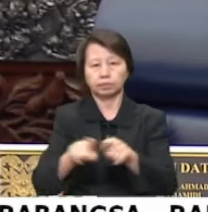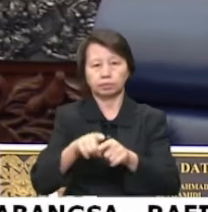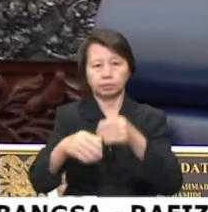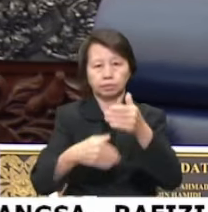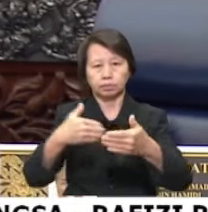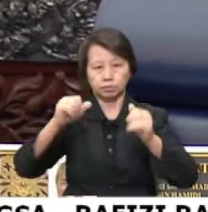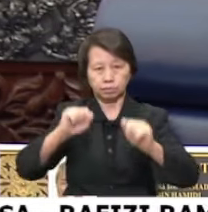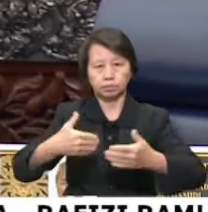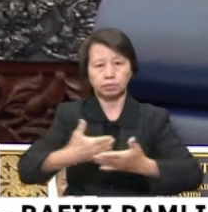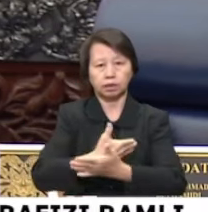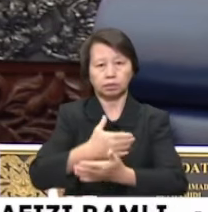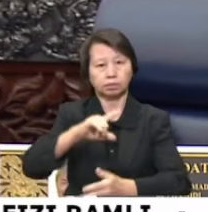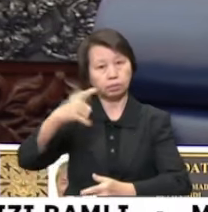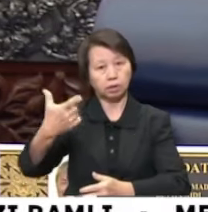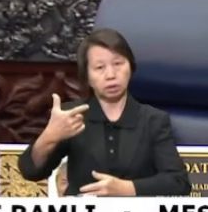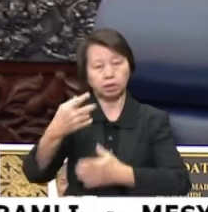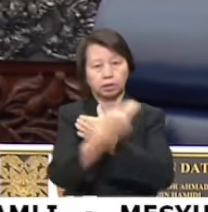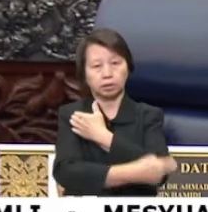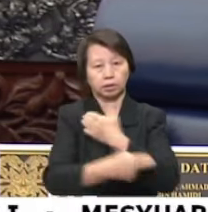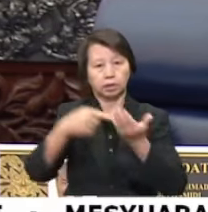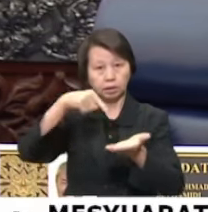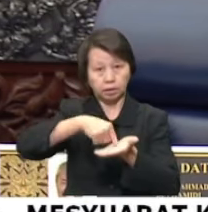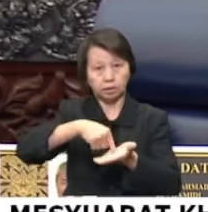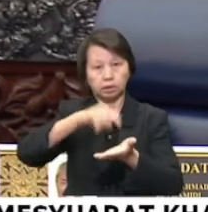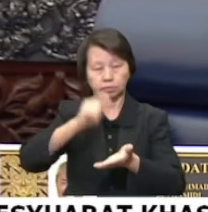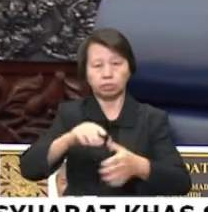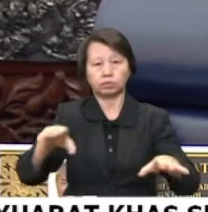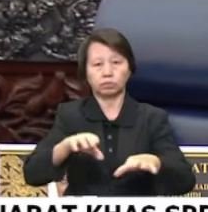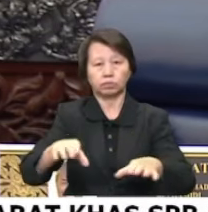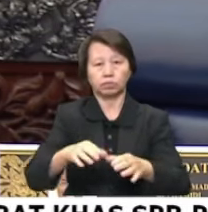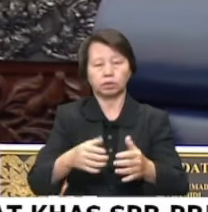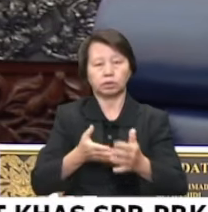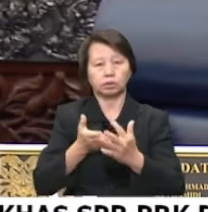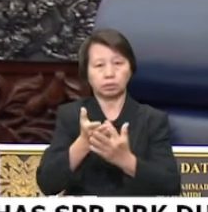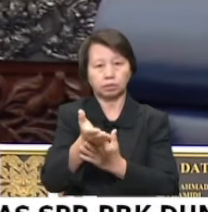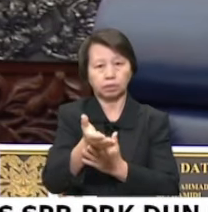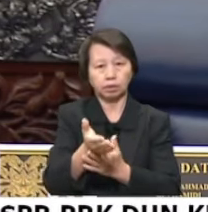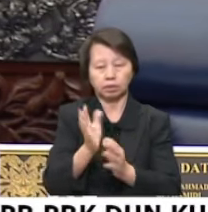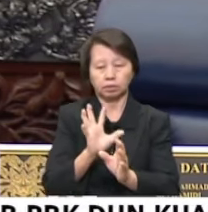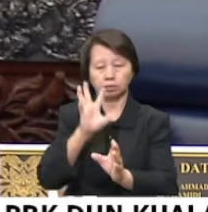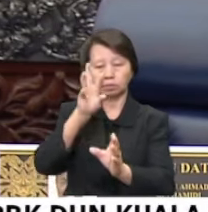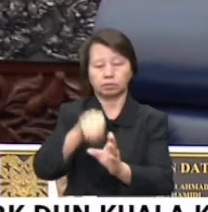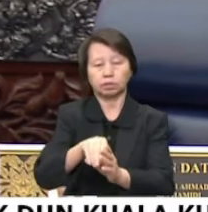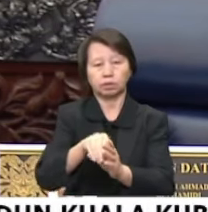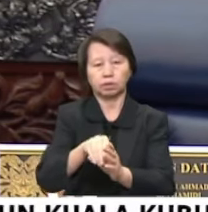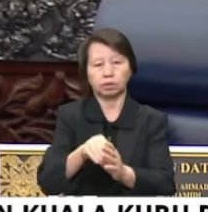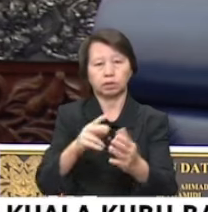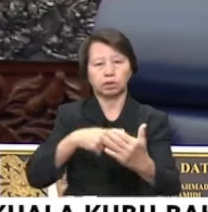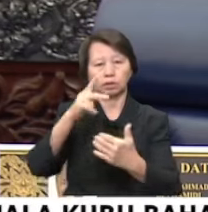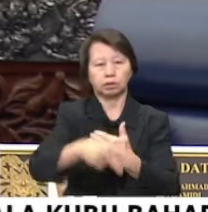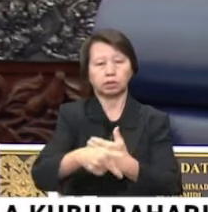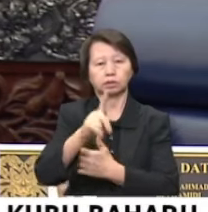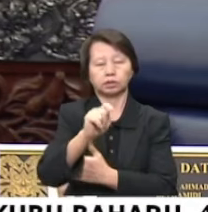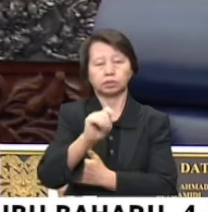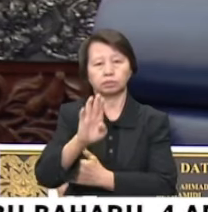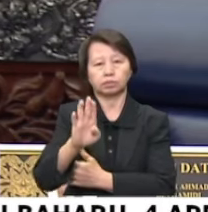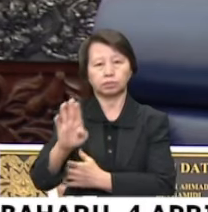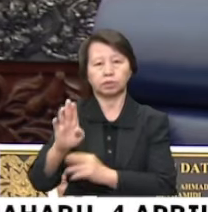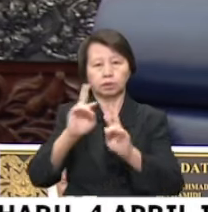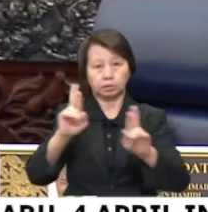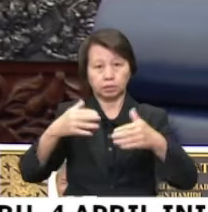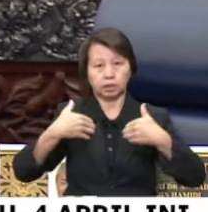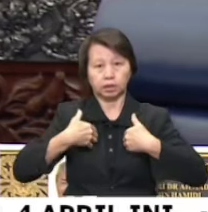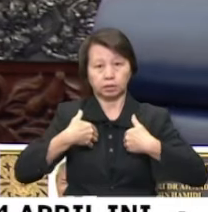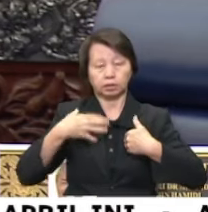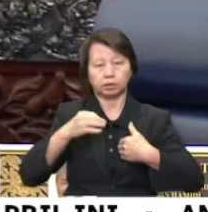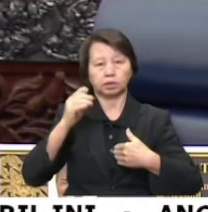boleh baharu yang lain di negara ini perlu dilakukan menerusi penyertaan program TBB sedia ada yang